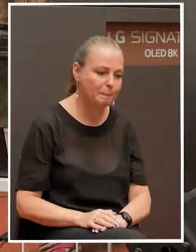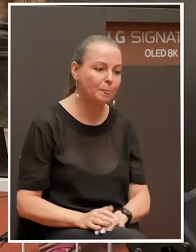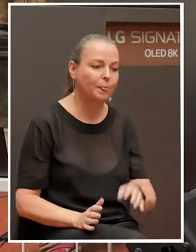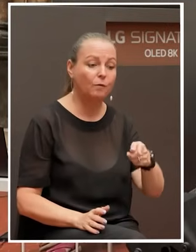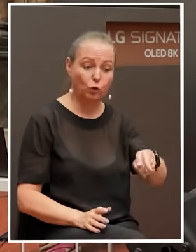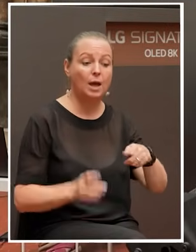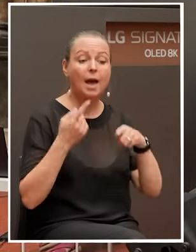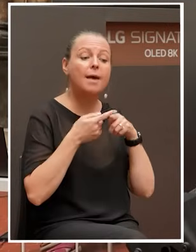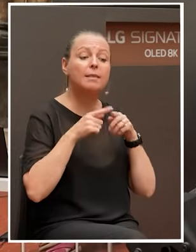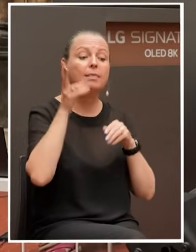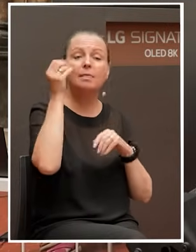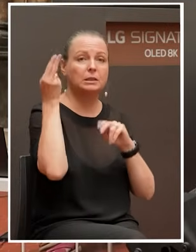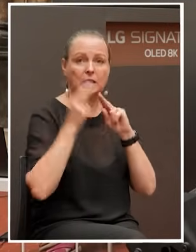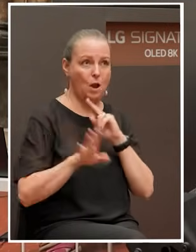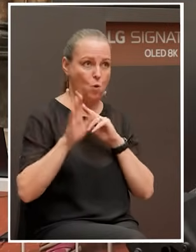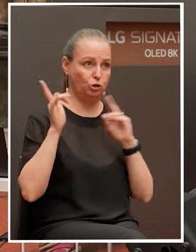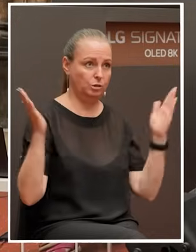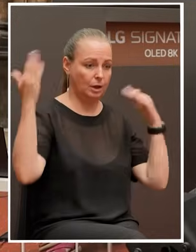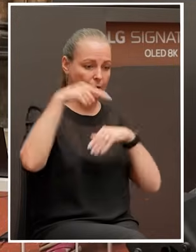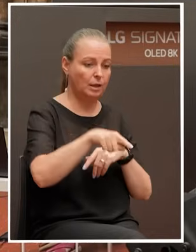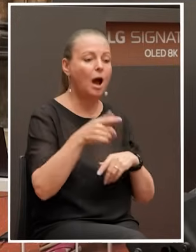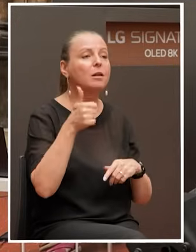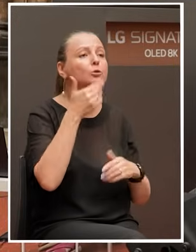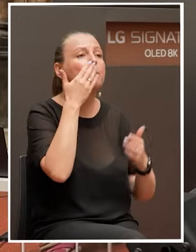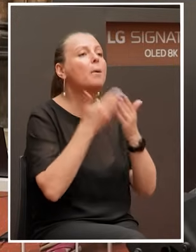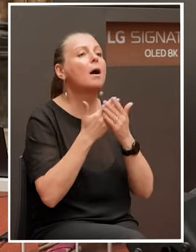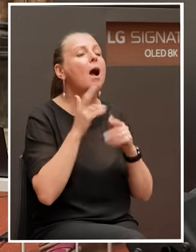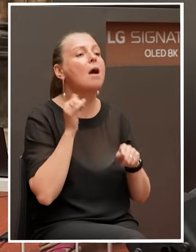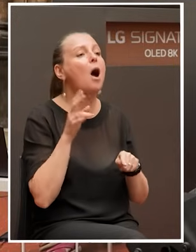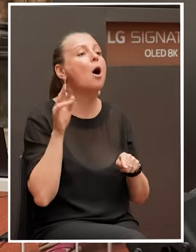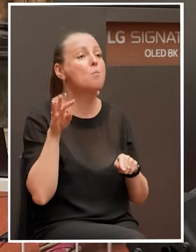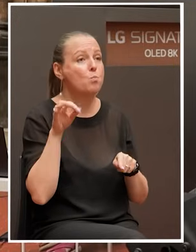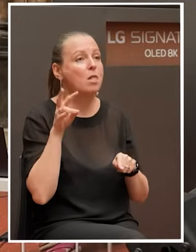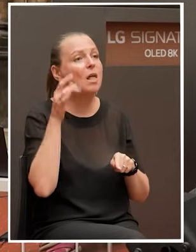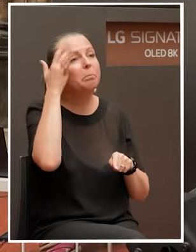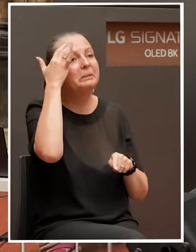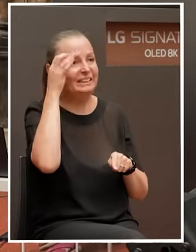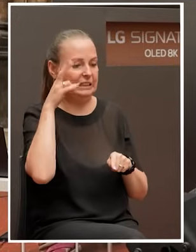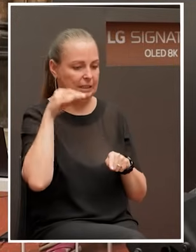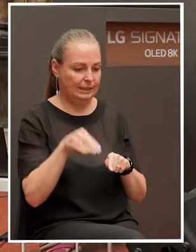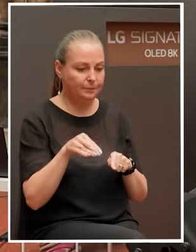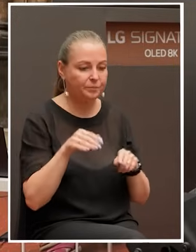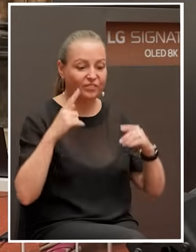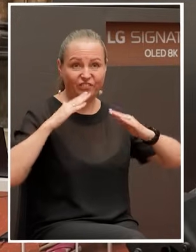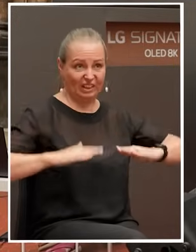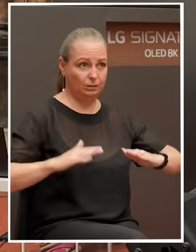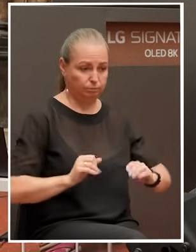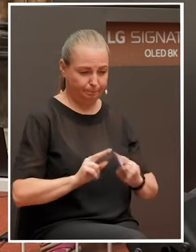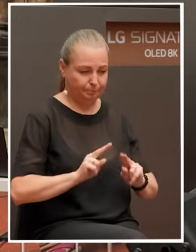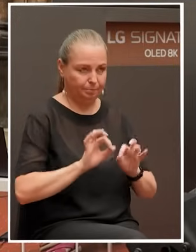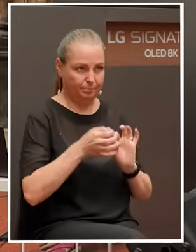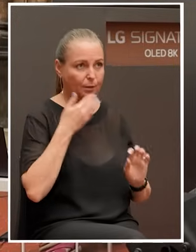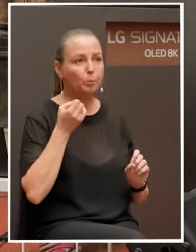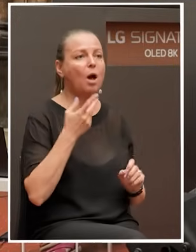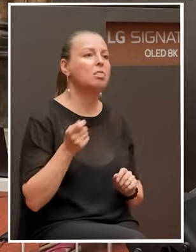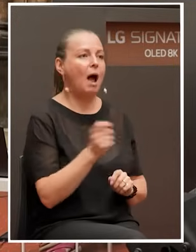Это незаконченная вещь, которая очень хорошо показывает, как Моне мыслит. Нижняя часть не прописана, там просто